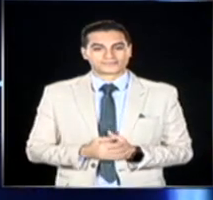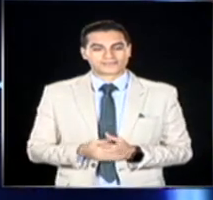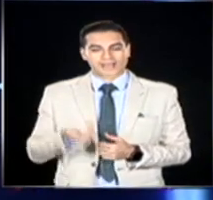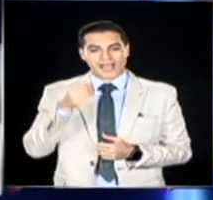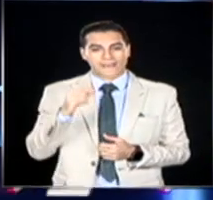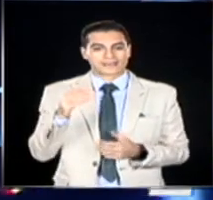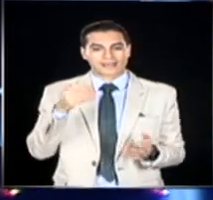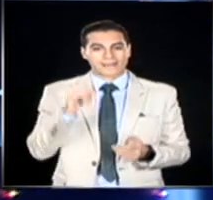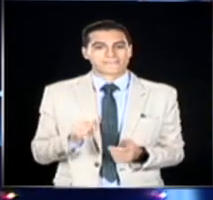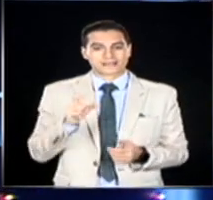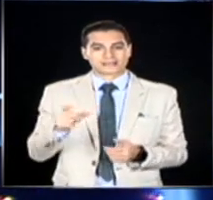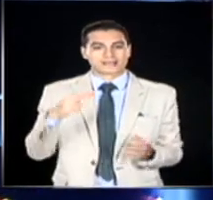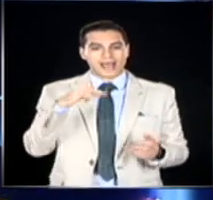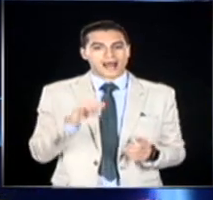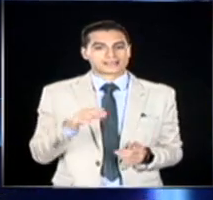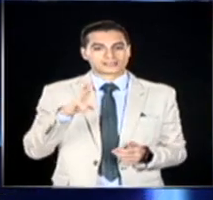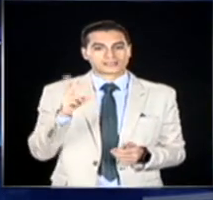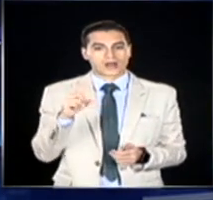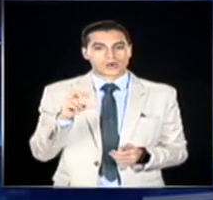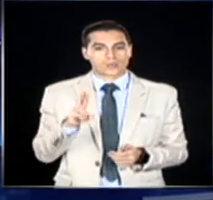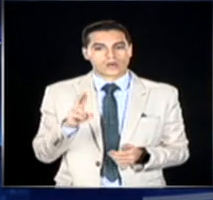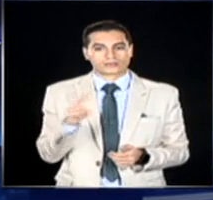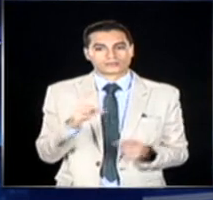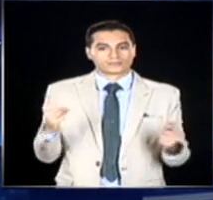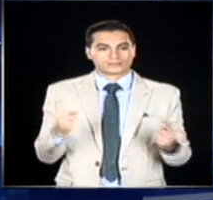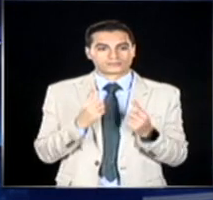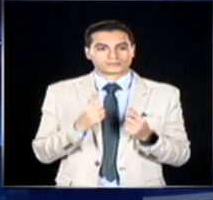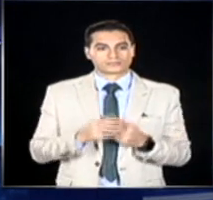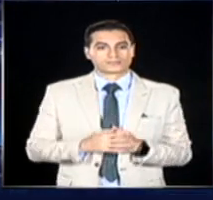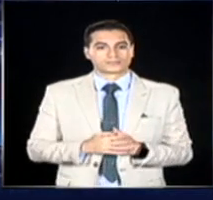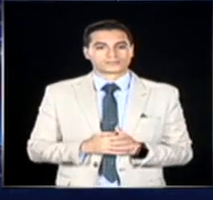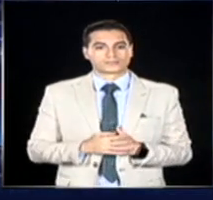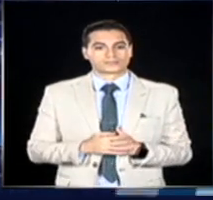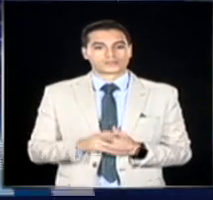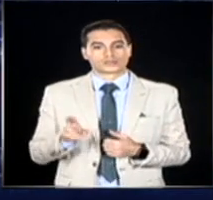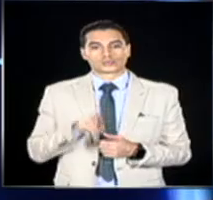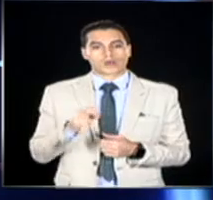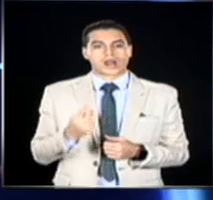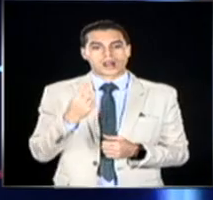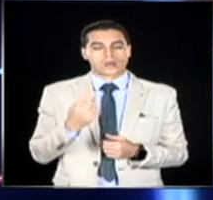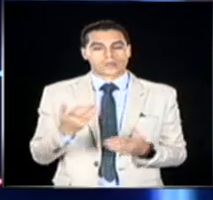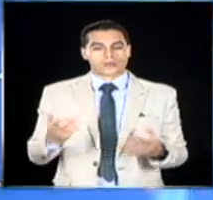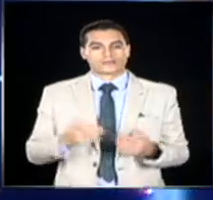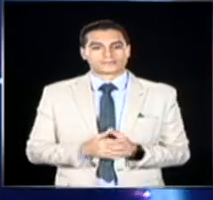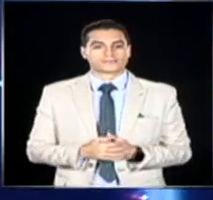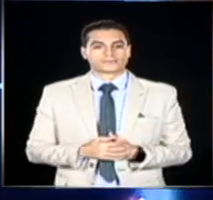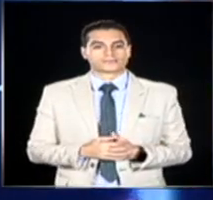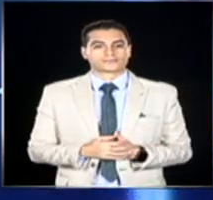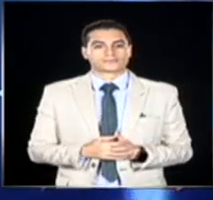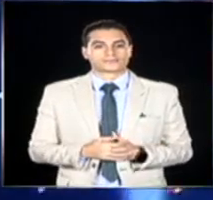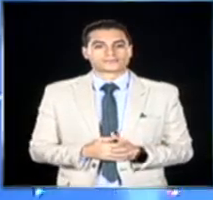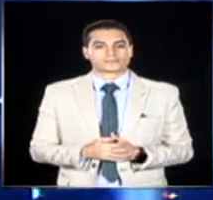احمد امين وعلي ثروت، علي ثروت واحمد امين. السؤال الاول،